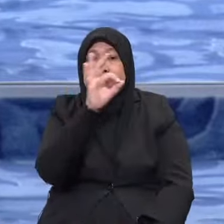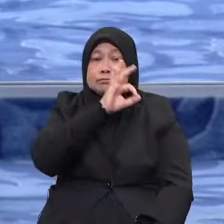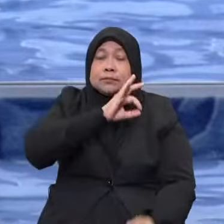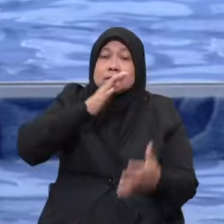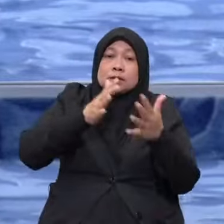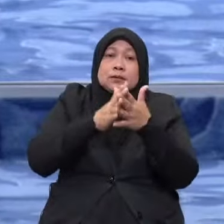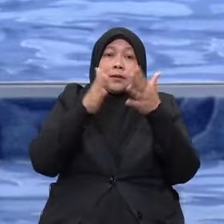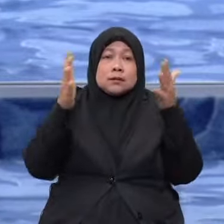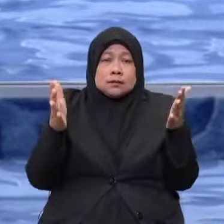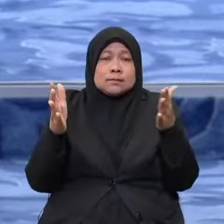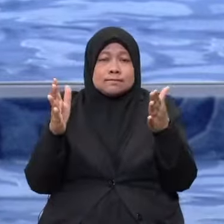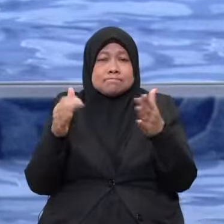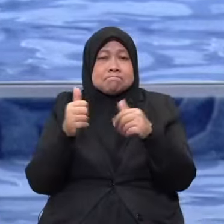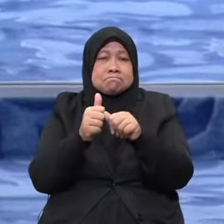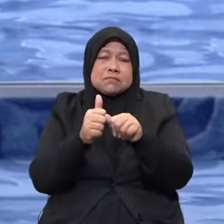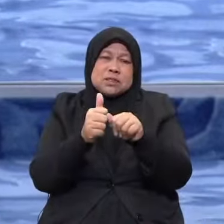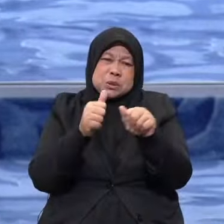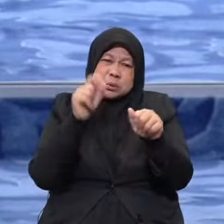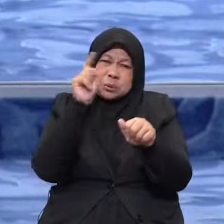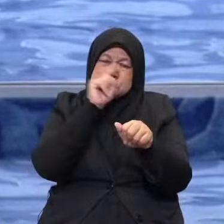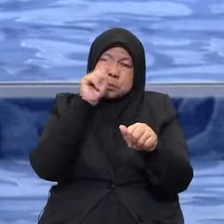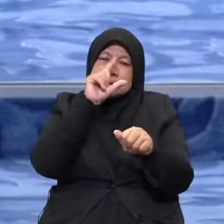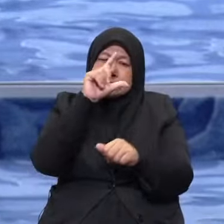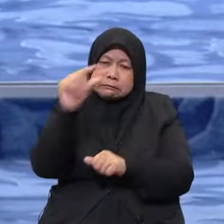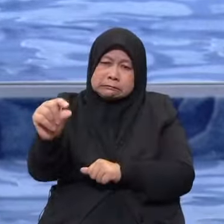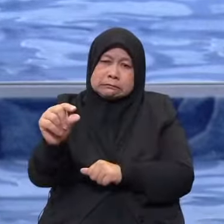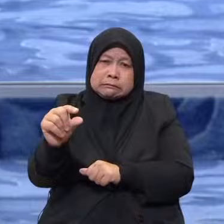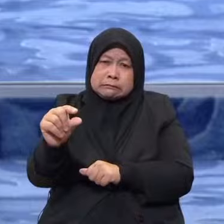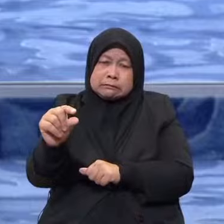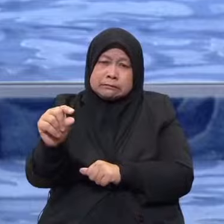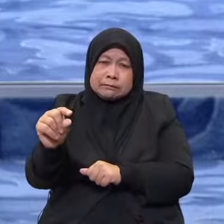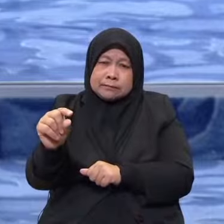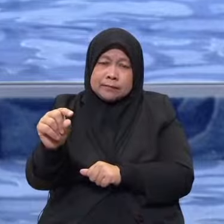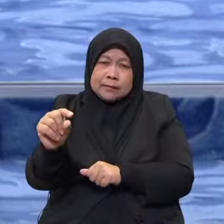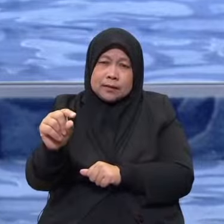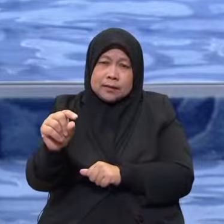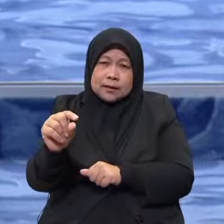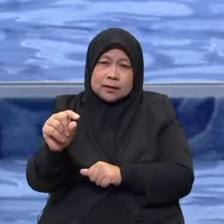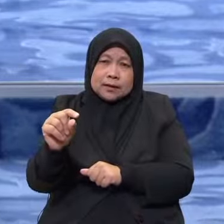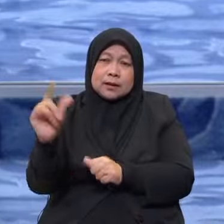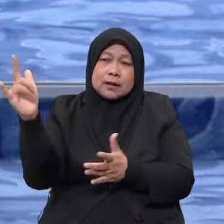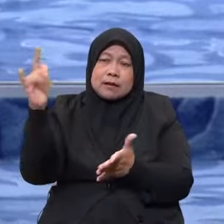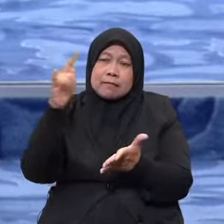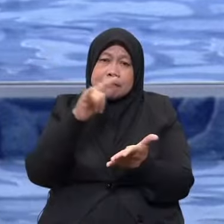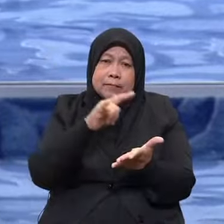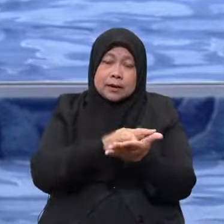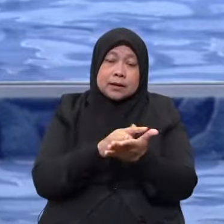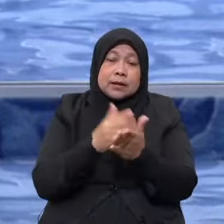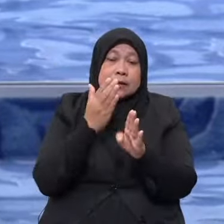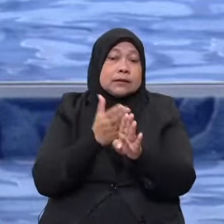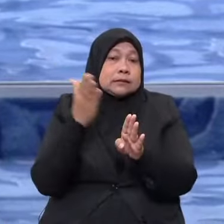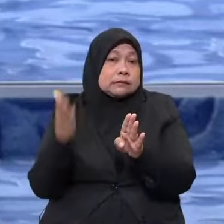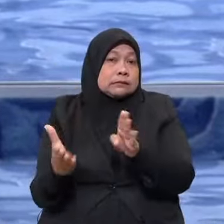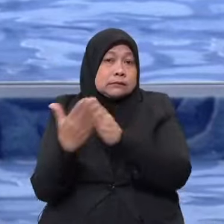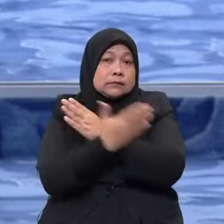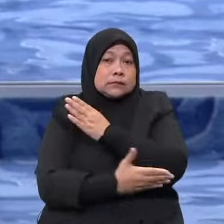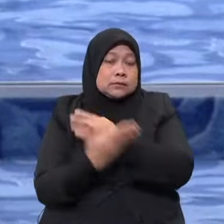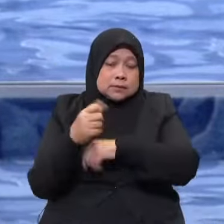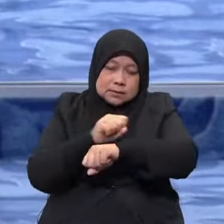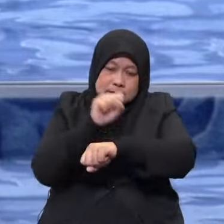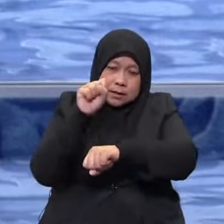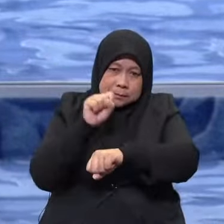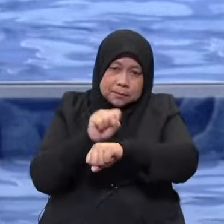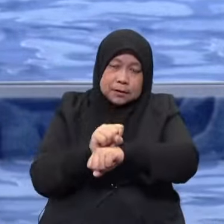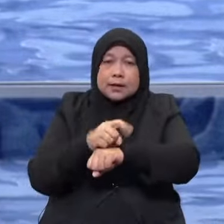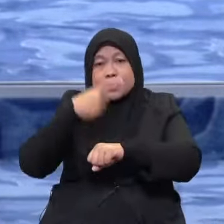itu jauh lebih rendah daripada apa yang dicapai oleh lapangan terbang dengan negara jiran, sama di Singapura,